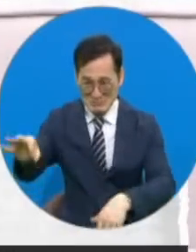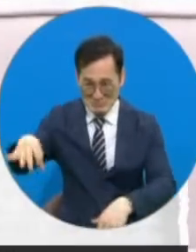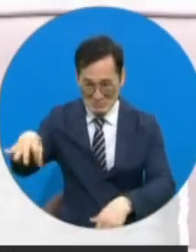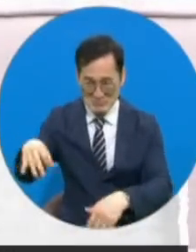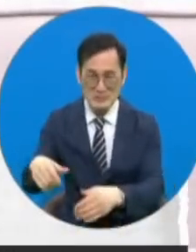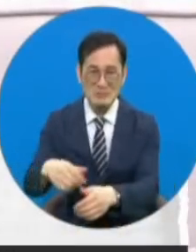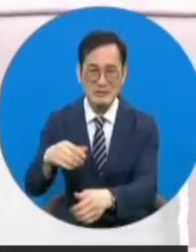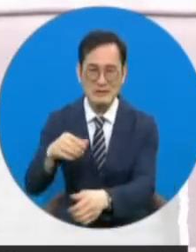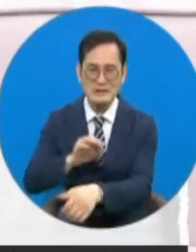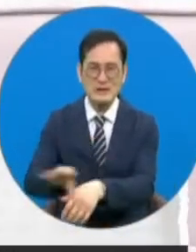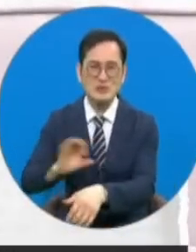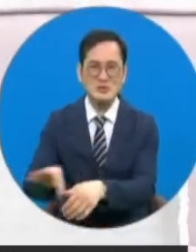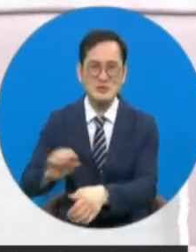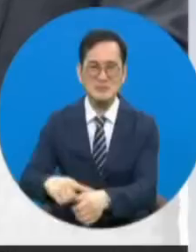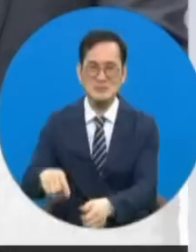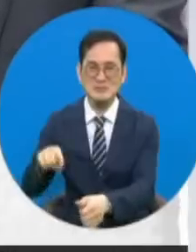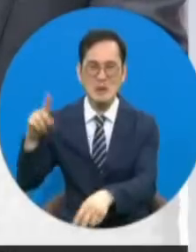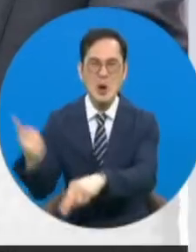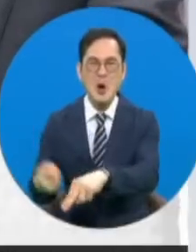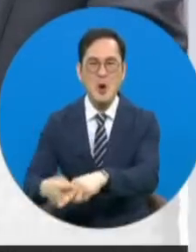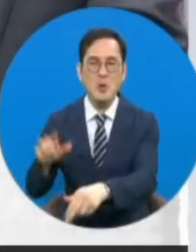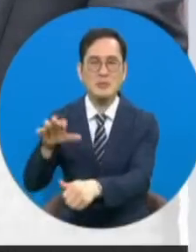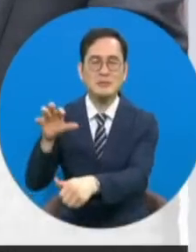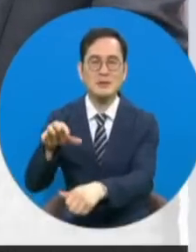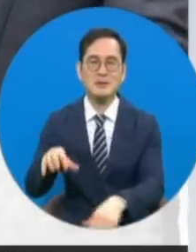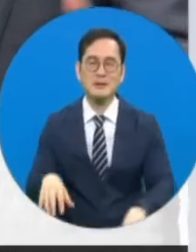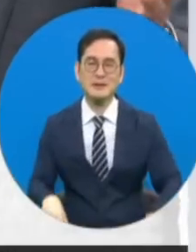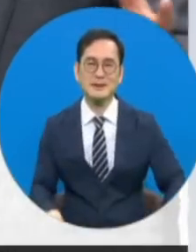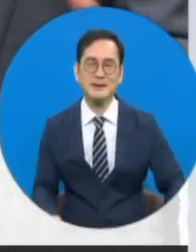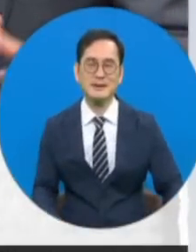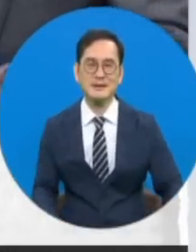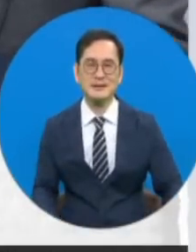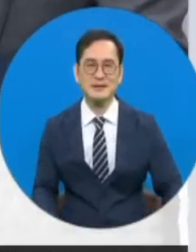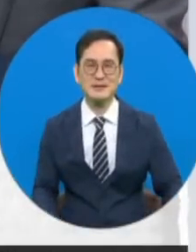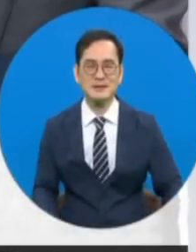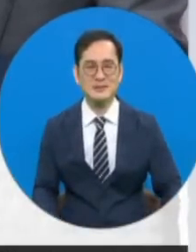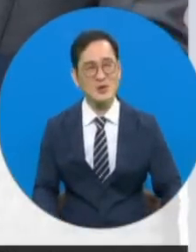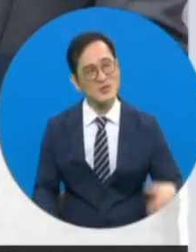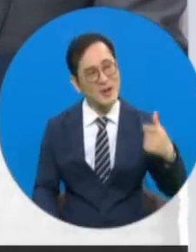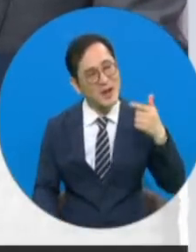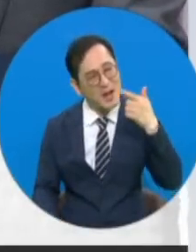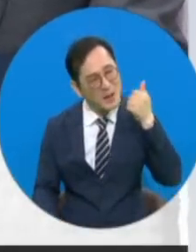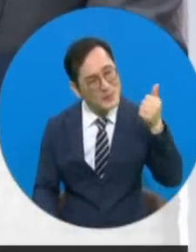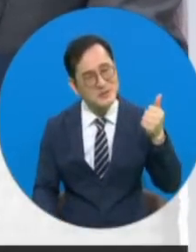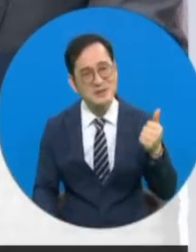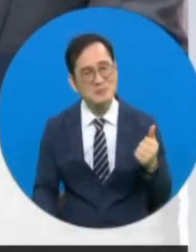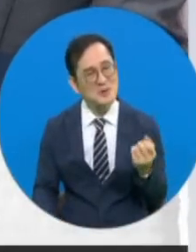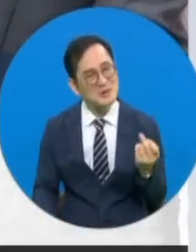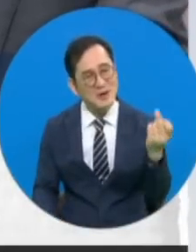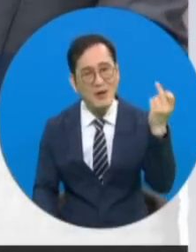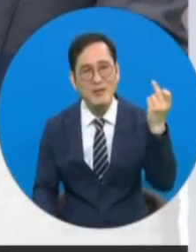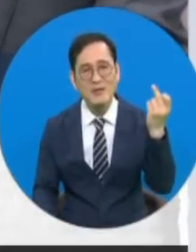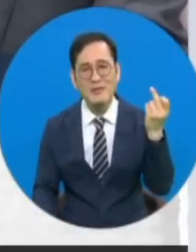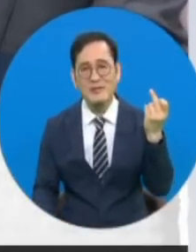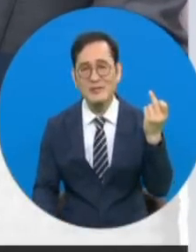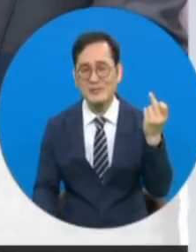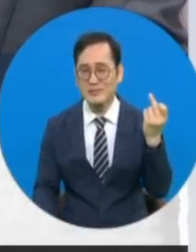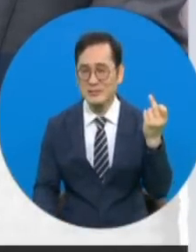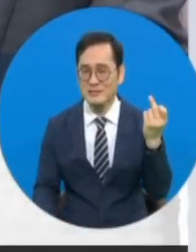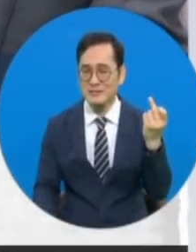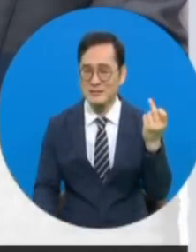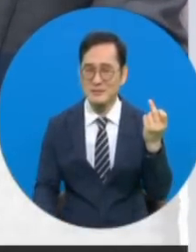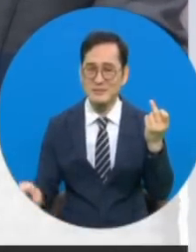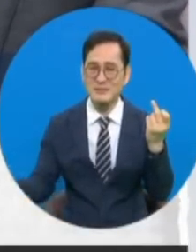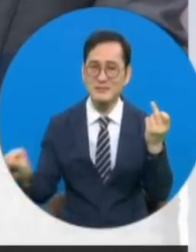인물이 맑아야 아랫물이 맑다 이런 말이 생각이 들고요 썩은 사과 얘기를 할 수밖에 없어요 조직에 처음에 누군가